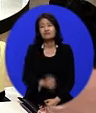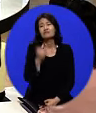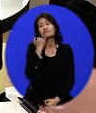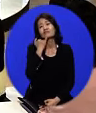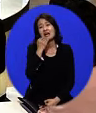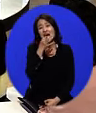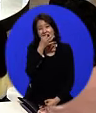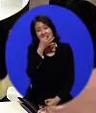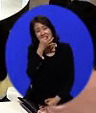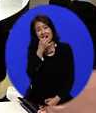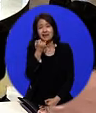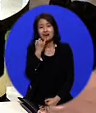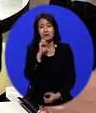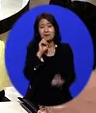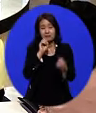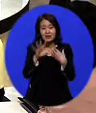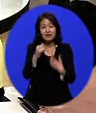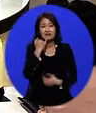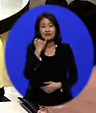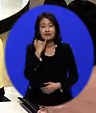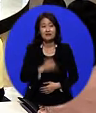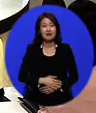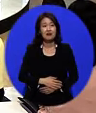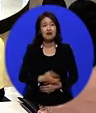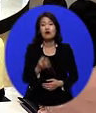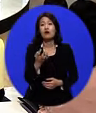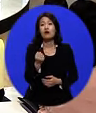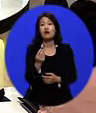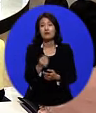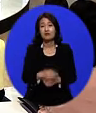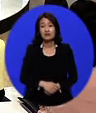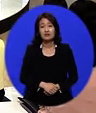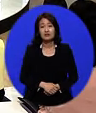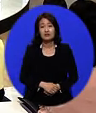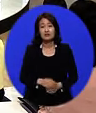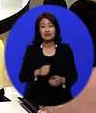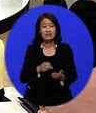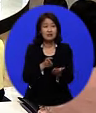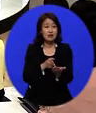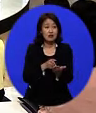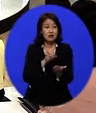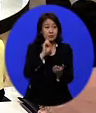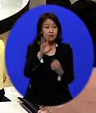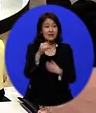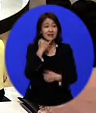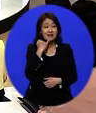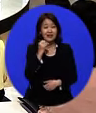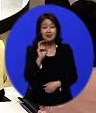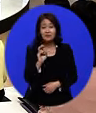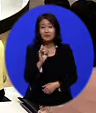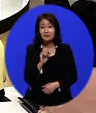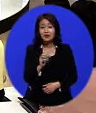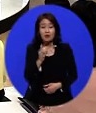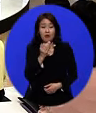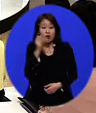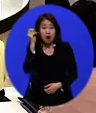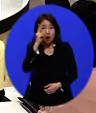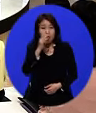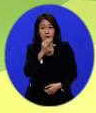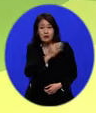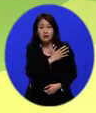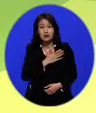괜찮아요. 욕심내도 괜찮아요. 그냥 말씀하세요. 네. 얼마만큼? 우리 사회자님이 말씀하실 것 같아요. 벼락부자라고